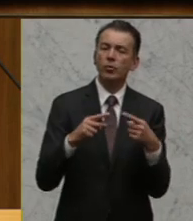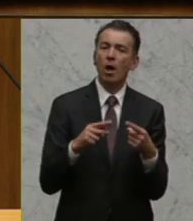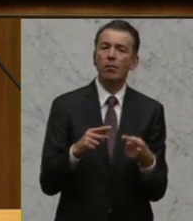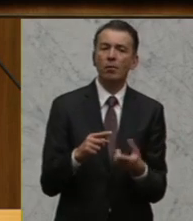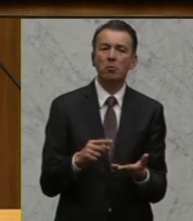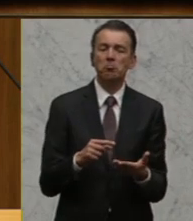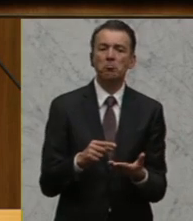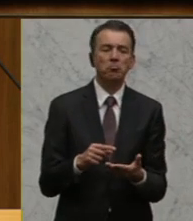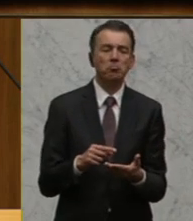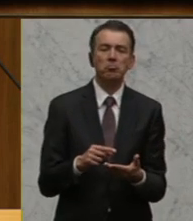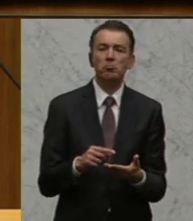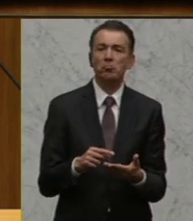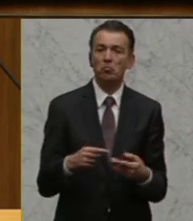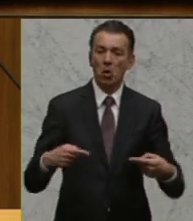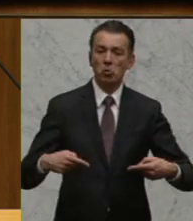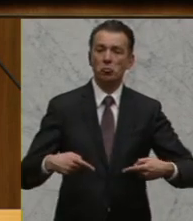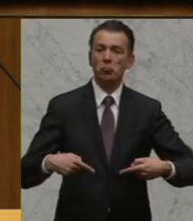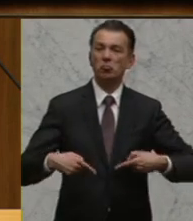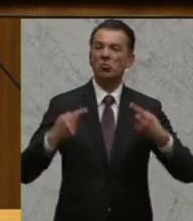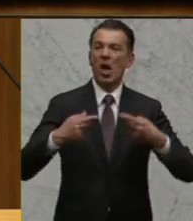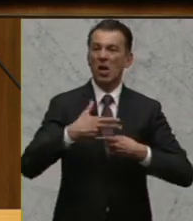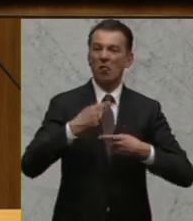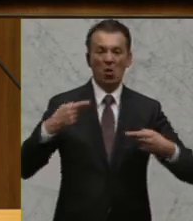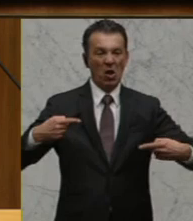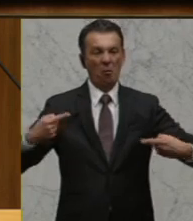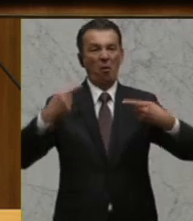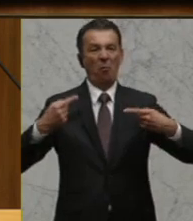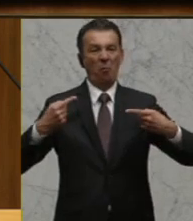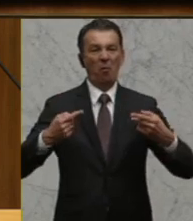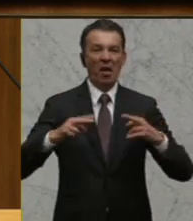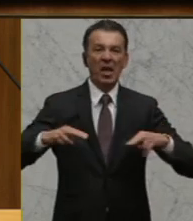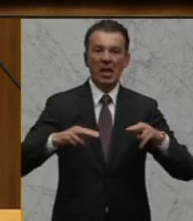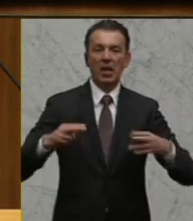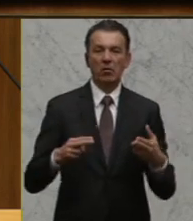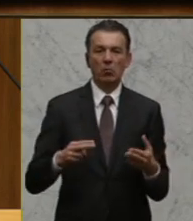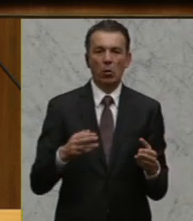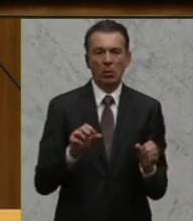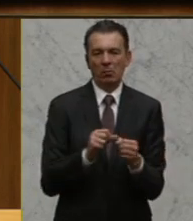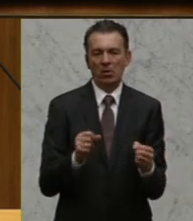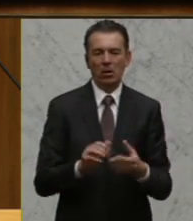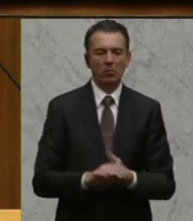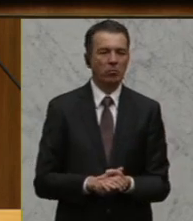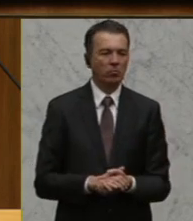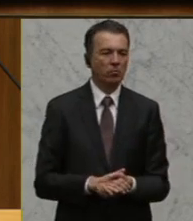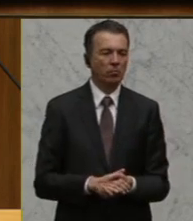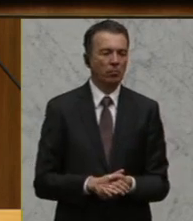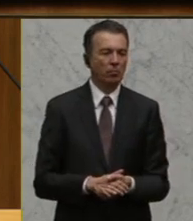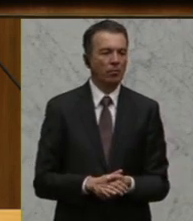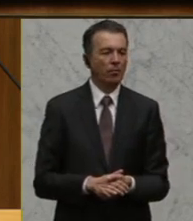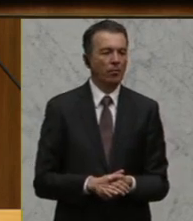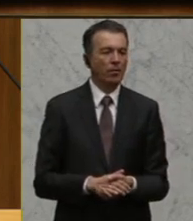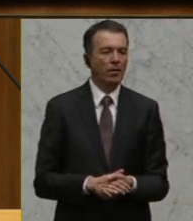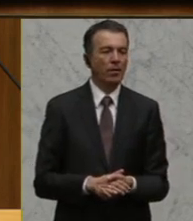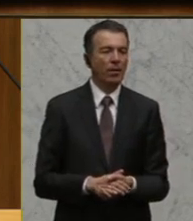Platz für Zwietracht, für Völkerfeindschaft und Ähnliches. Es ist Aufgabe